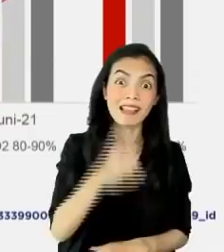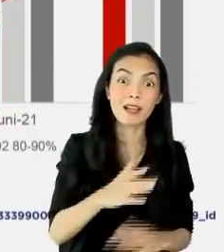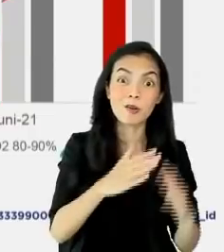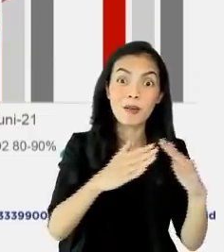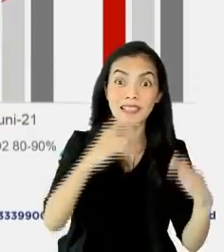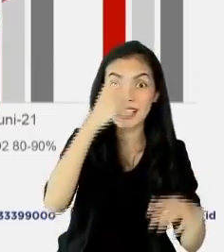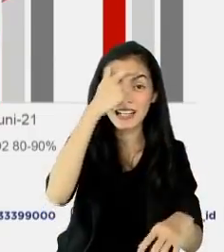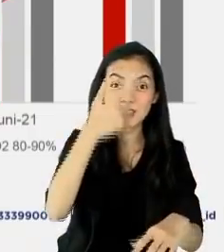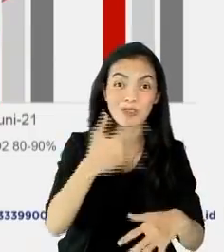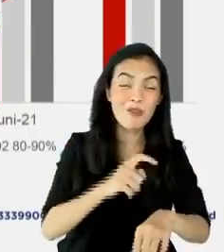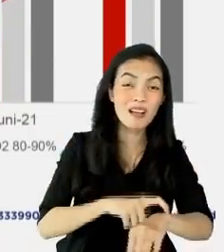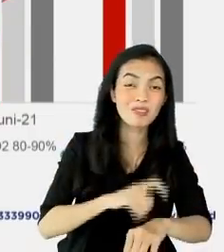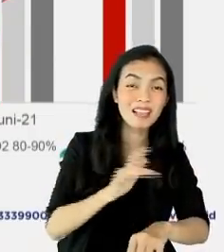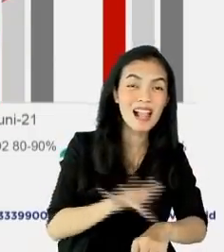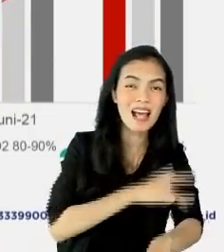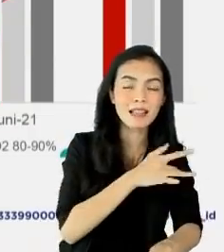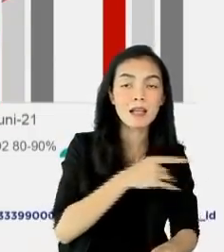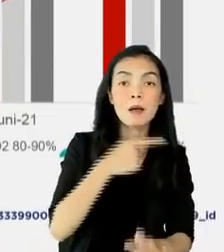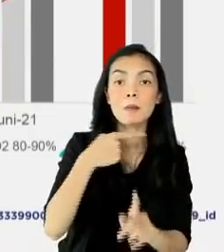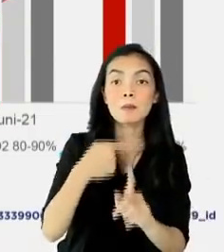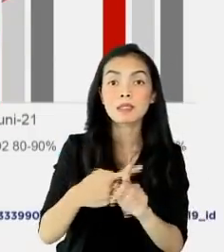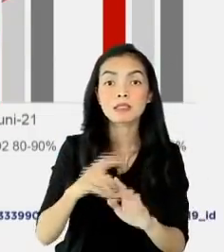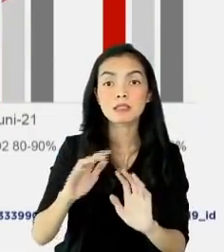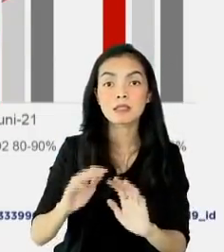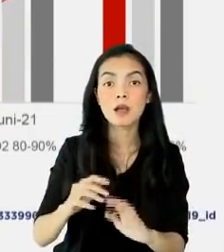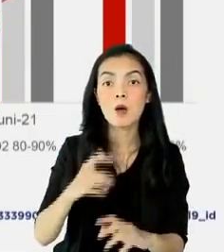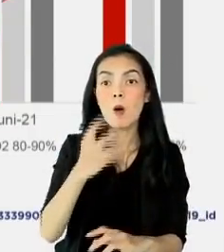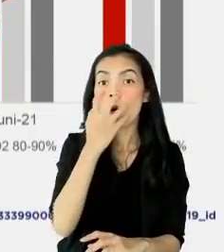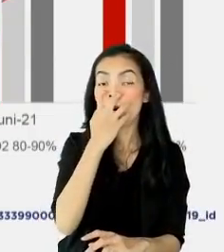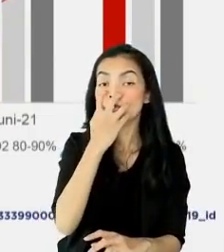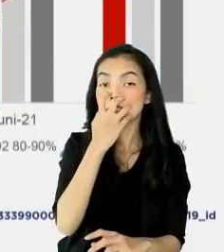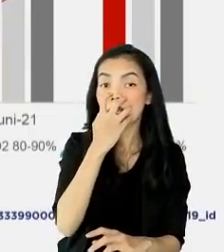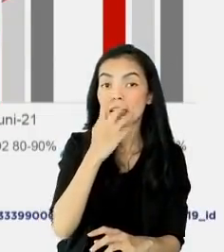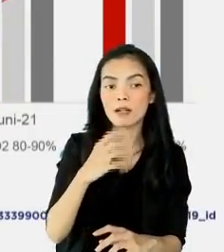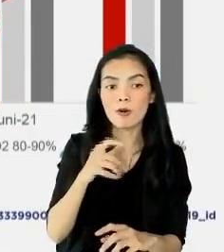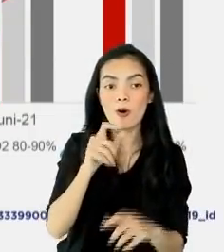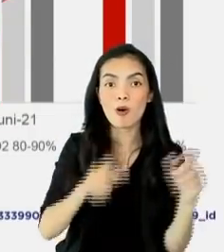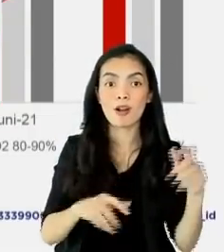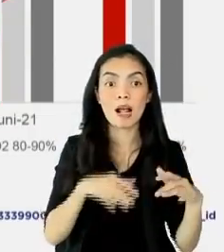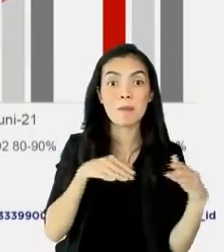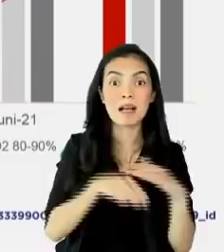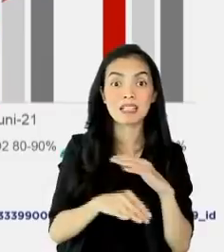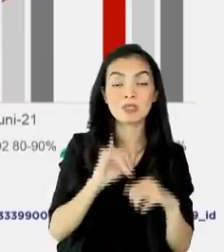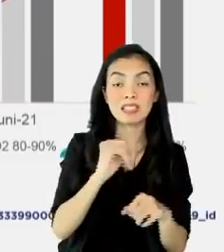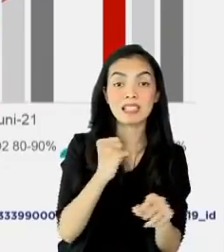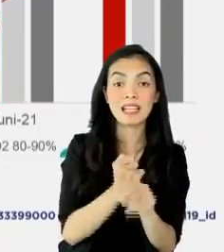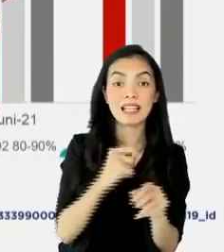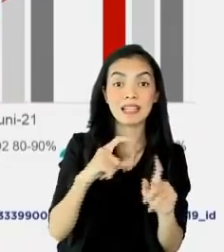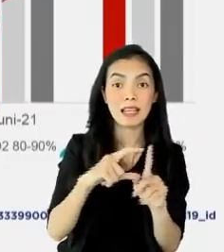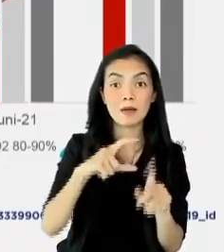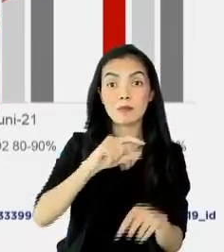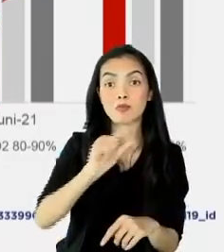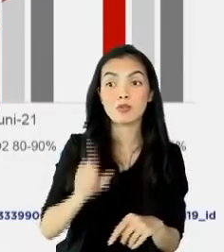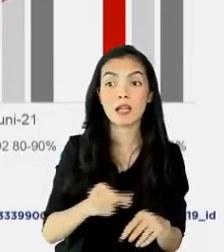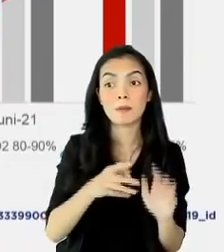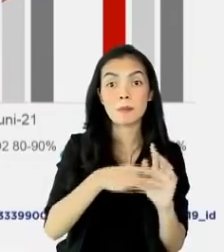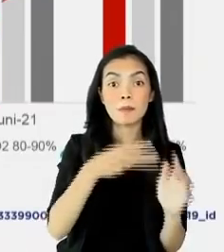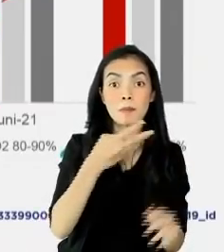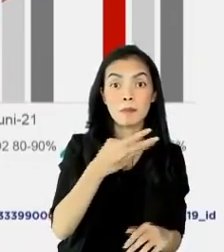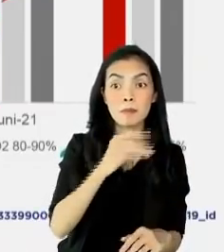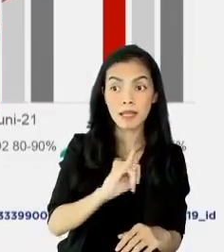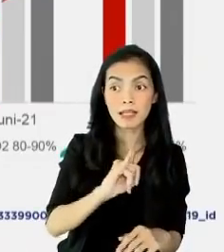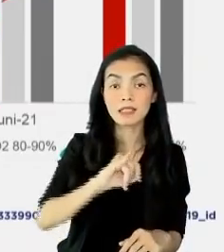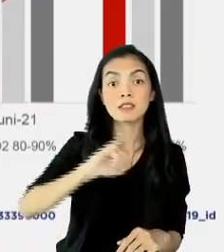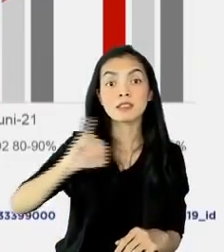IGD-nya. Ditambah yang ketiga, ditambah lagi dengan temuan memang saturasi oksigen pasien di IGD pada saat bulan Mei, Juni sama Juli